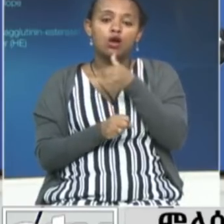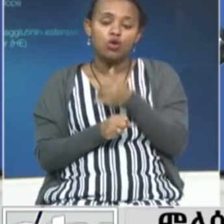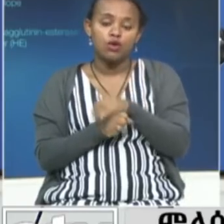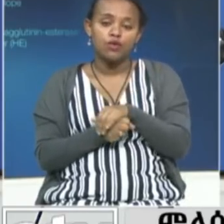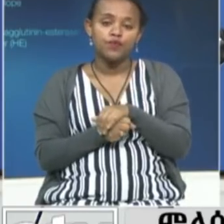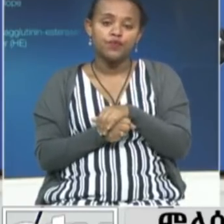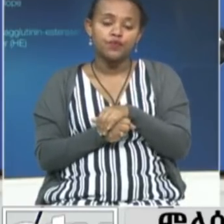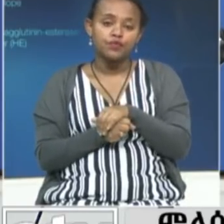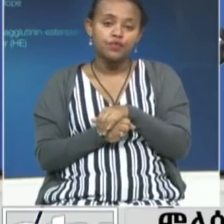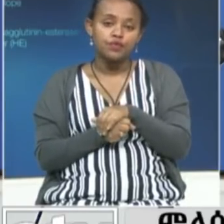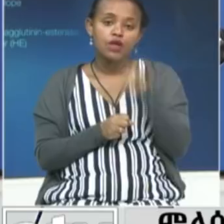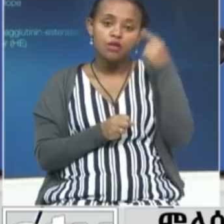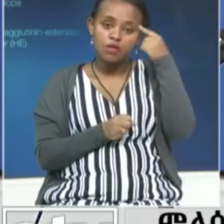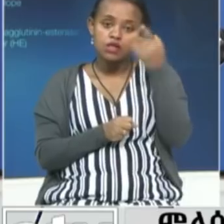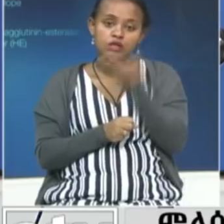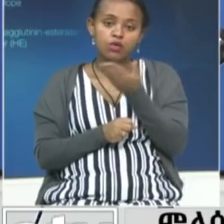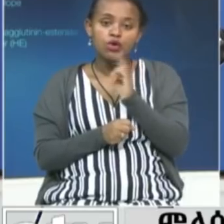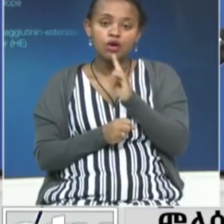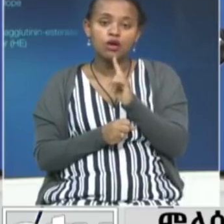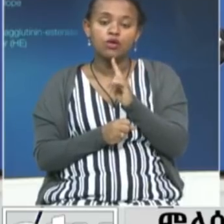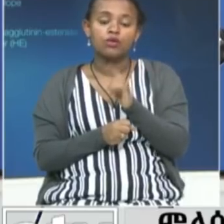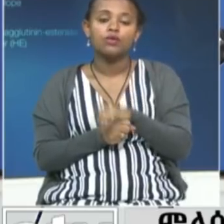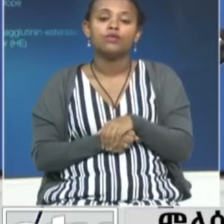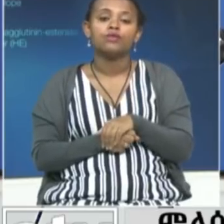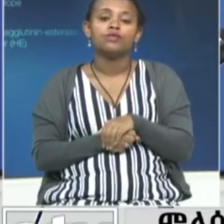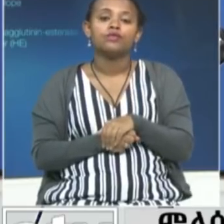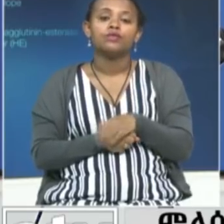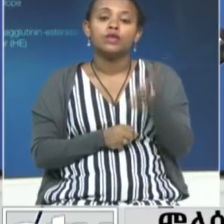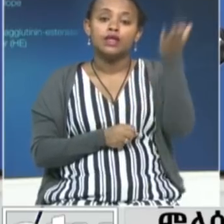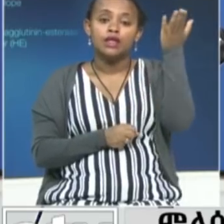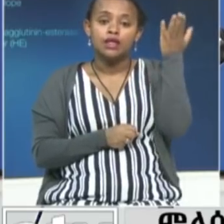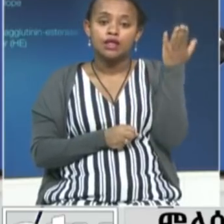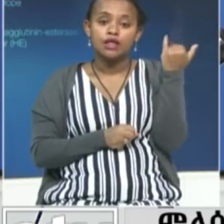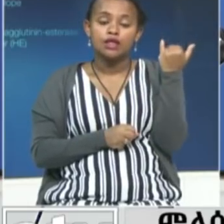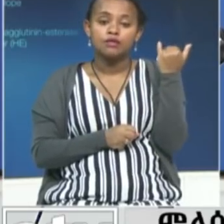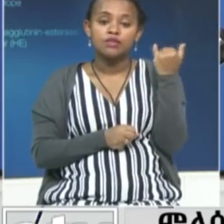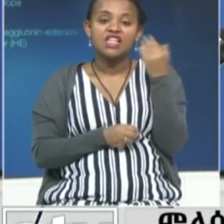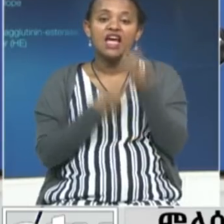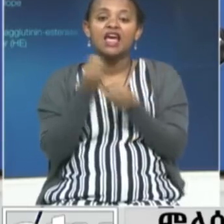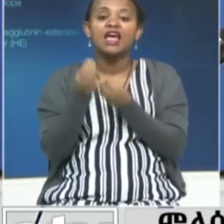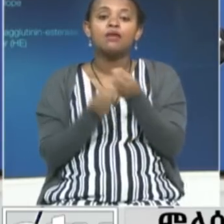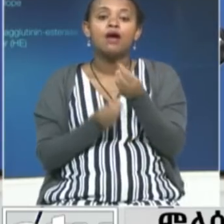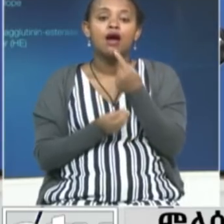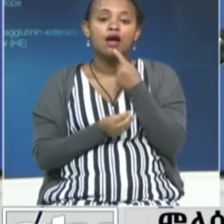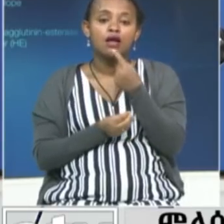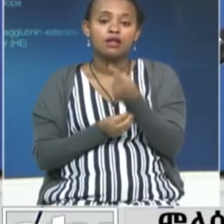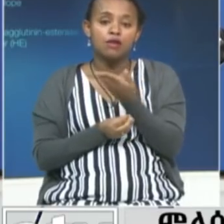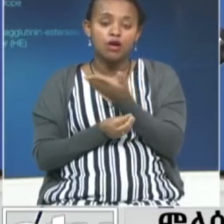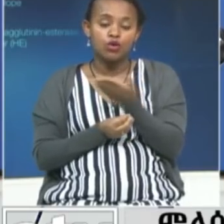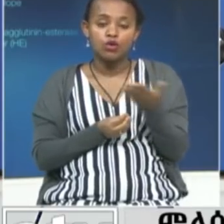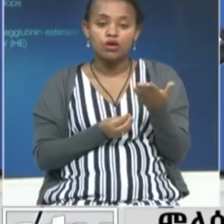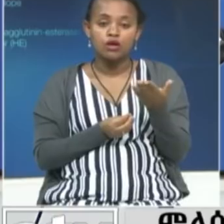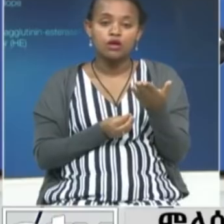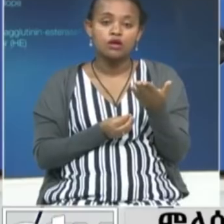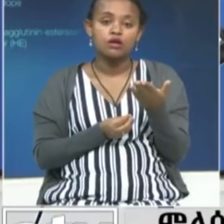ጊዜ የማስበው ነገር ነው ሌላው ቀደም ስለ ገበያ የተባለው ገበያ ሳይበዩ አንገት